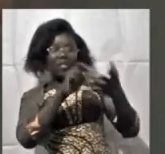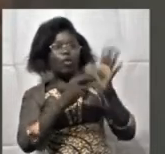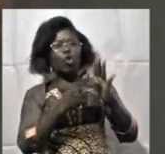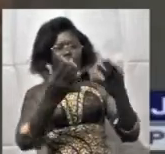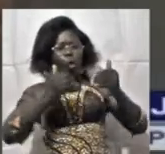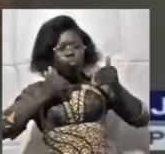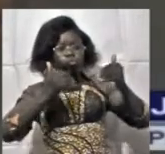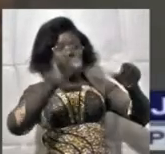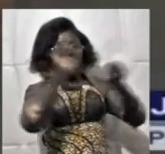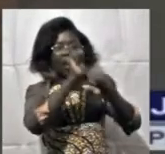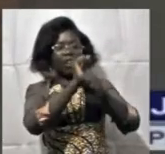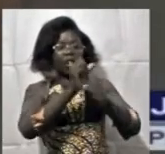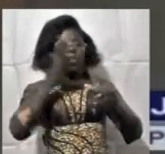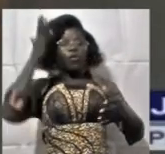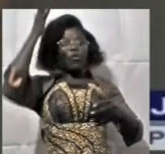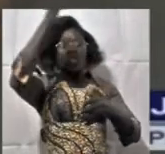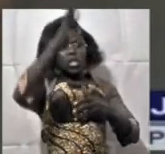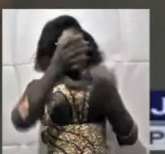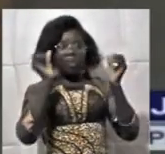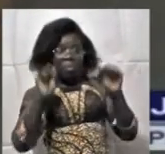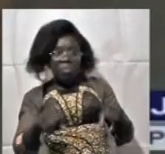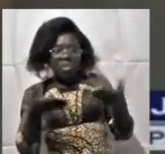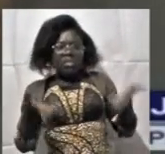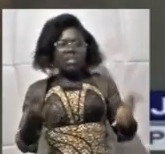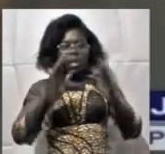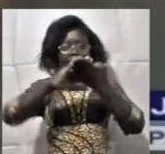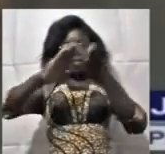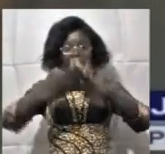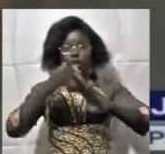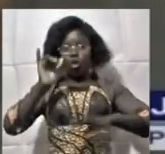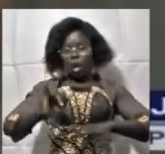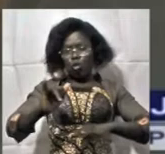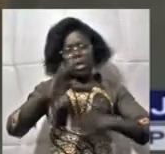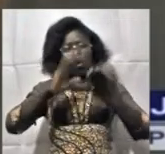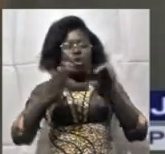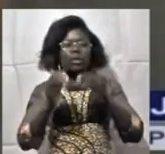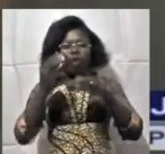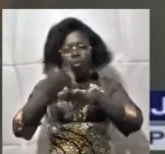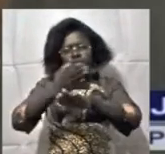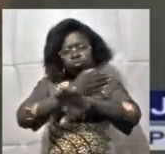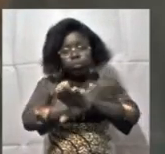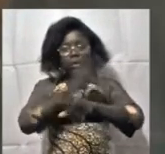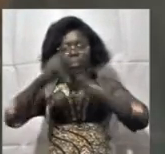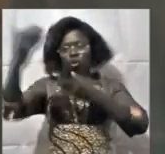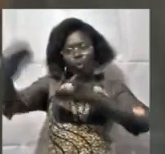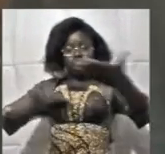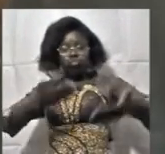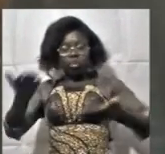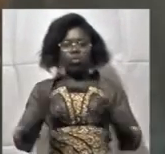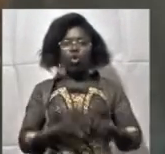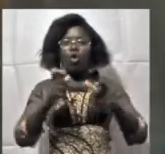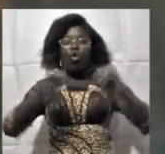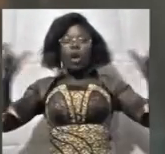cette infrastructure rendent compte de ce qu'il s'agit d'un investissement futuriste qui permettra à la ville de